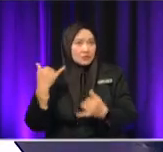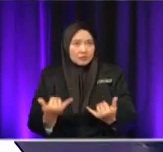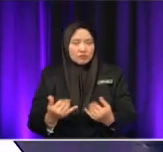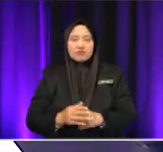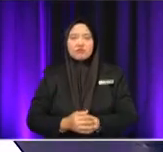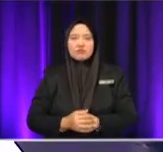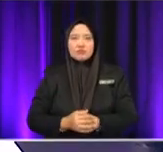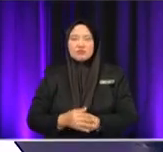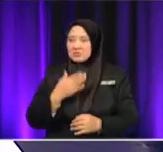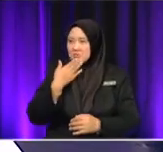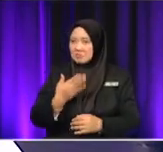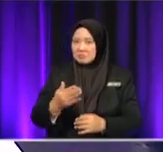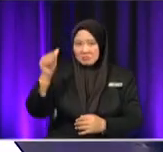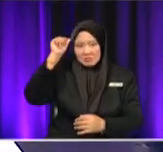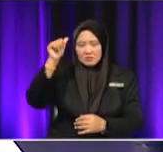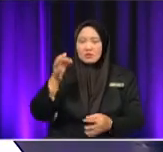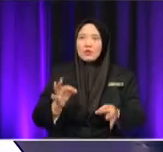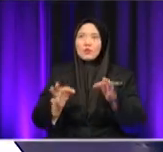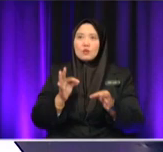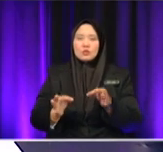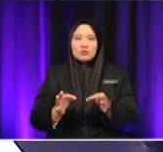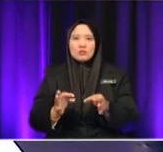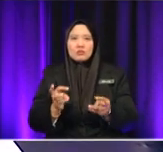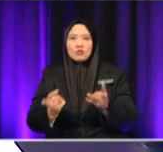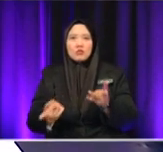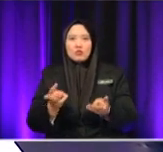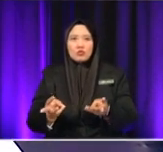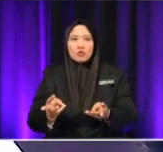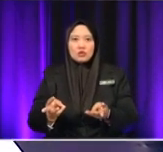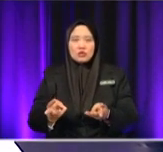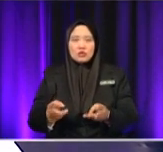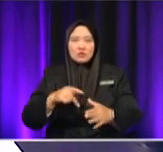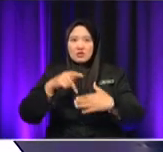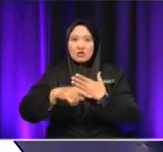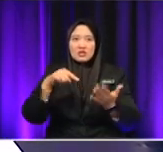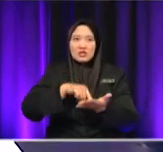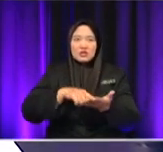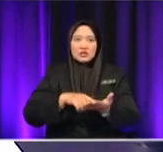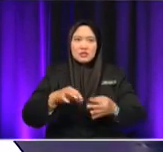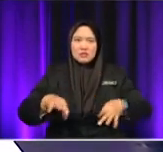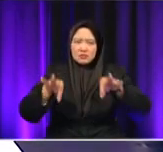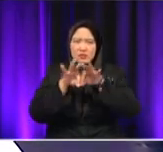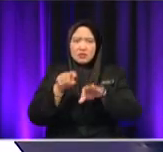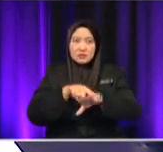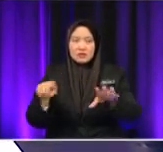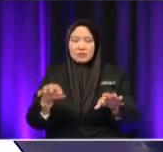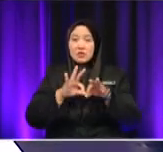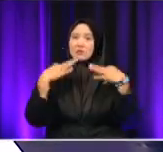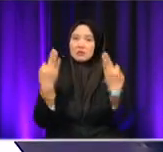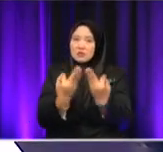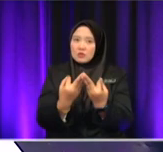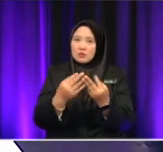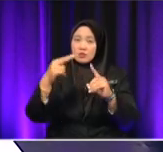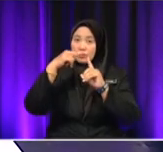ini penting tapi keluarga itulah yang nunggu satu boleh balik sekarang